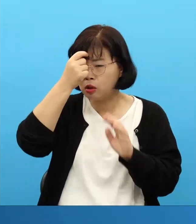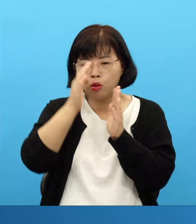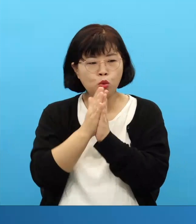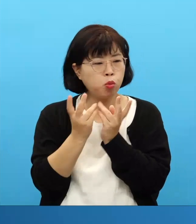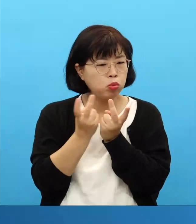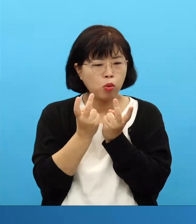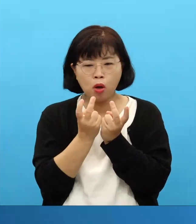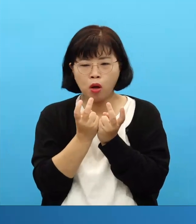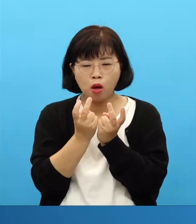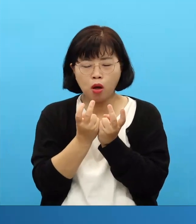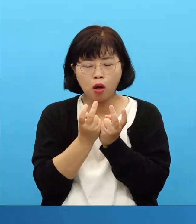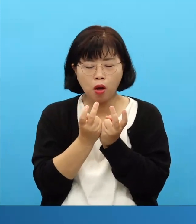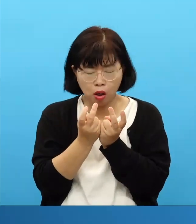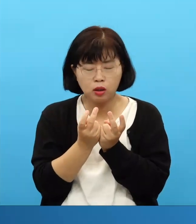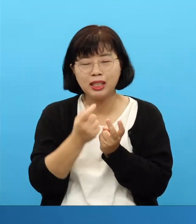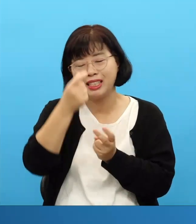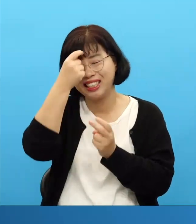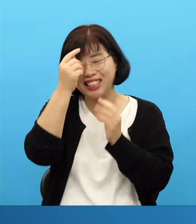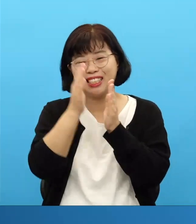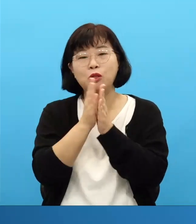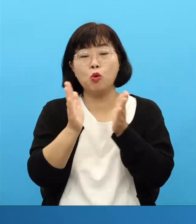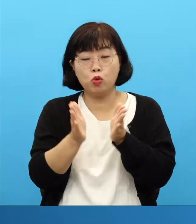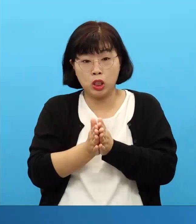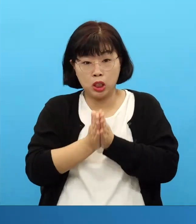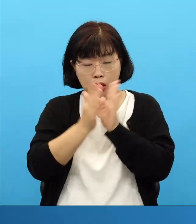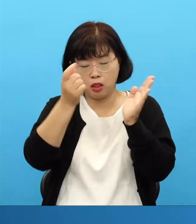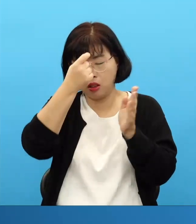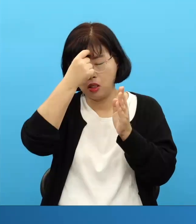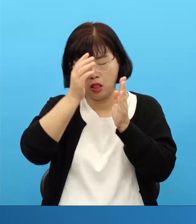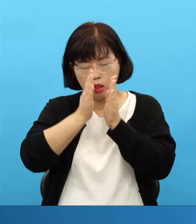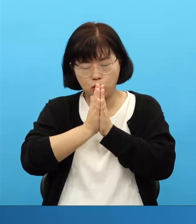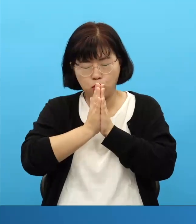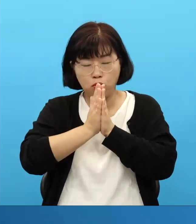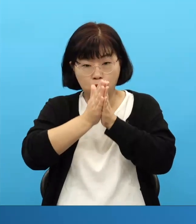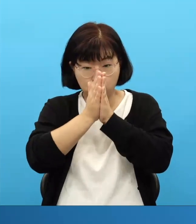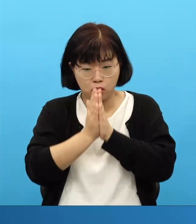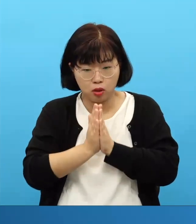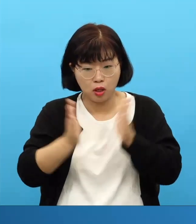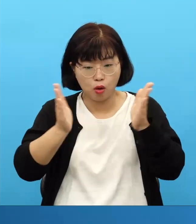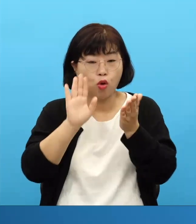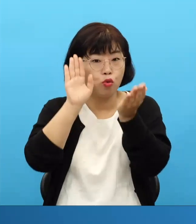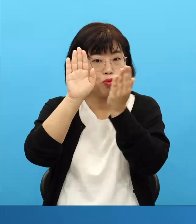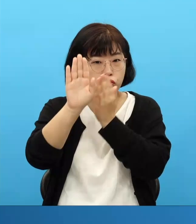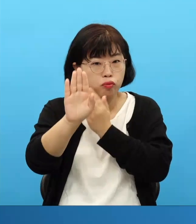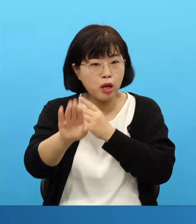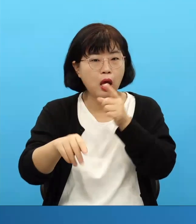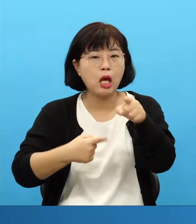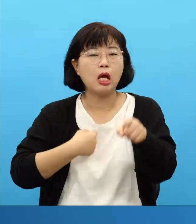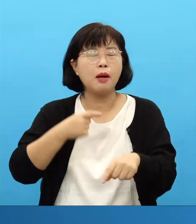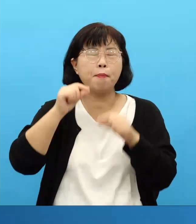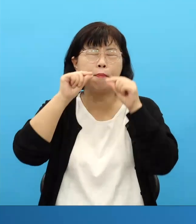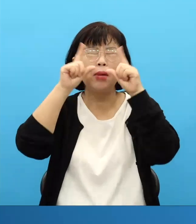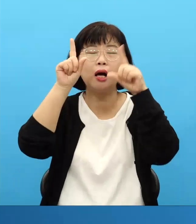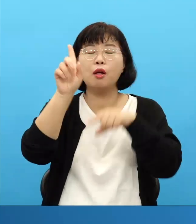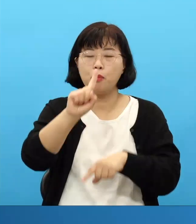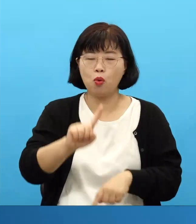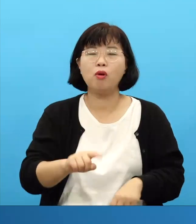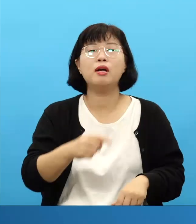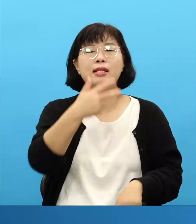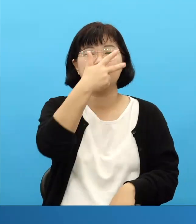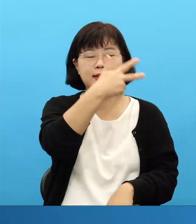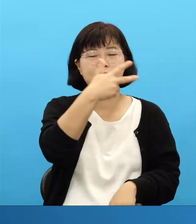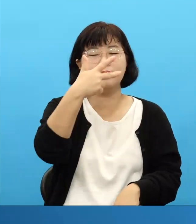복음 깨닫고 기도 시작하니까요, 이런 것들이 그대로 보이잖아요. Realizing the gospel a little bit and beginning praying a little bit, I began to see these three things.